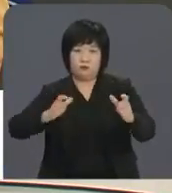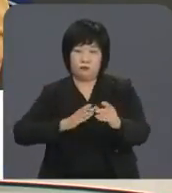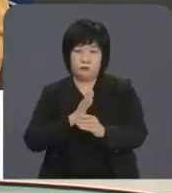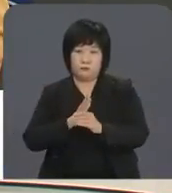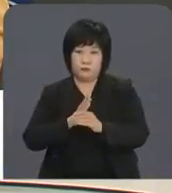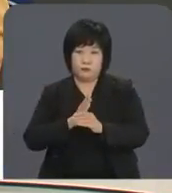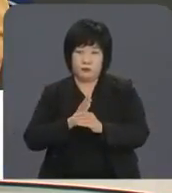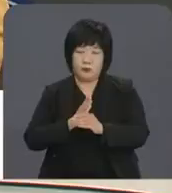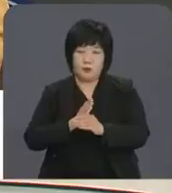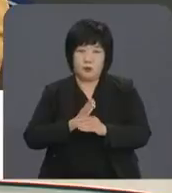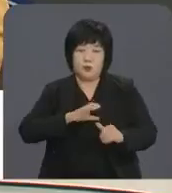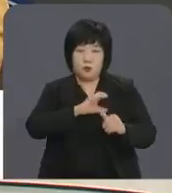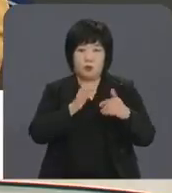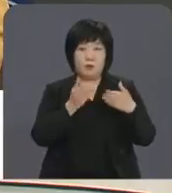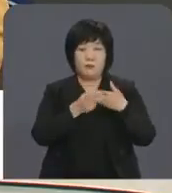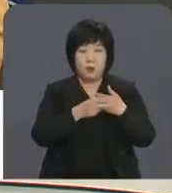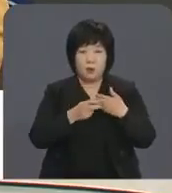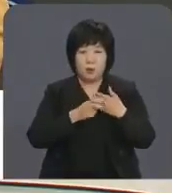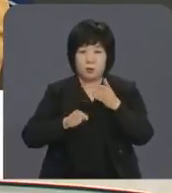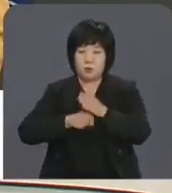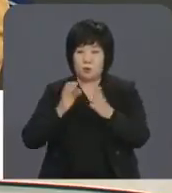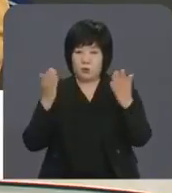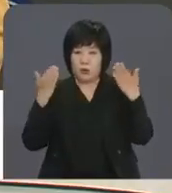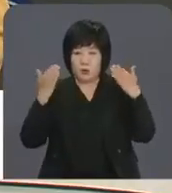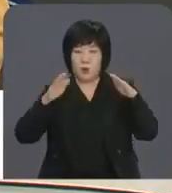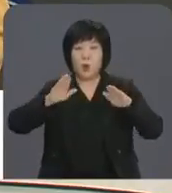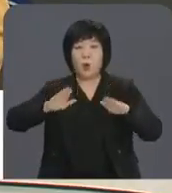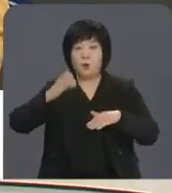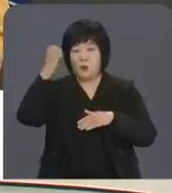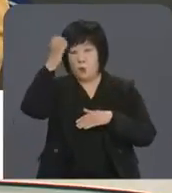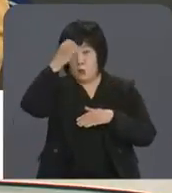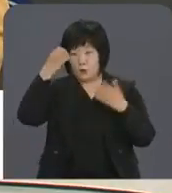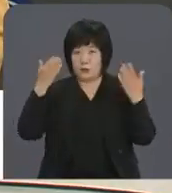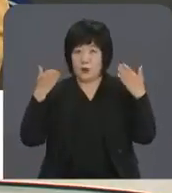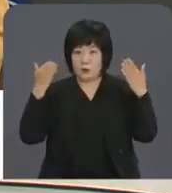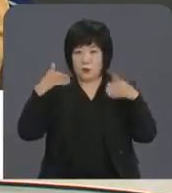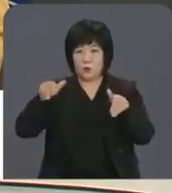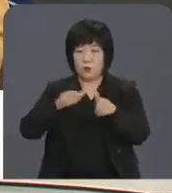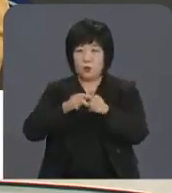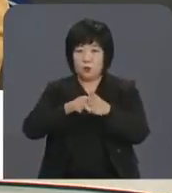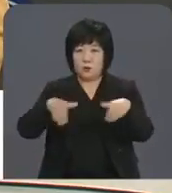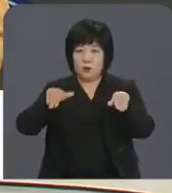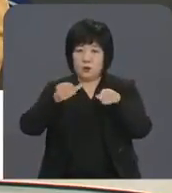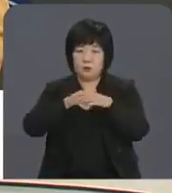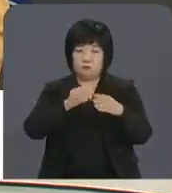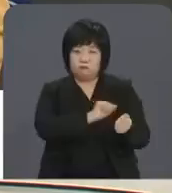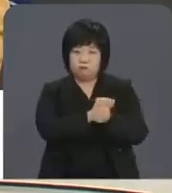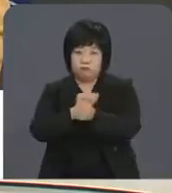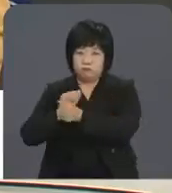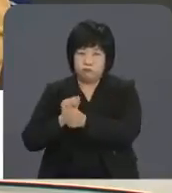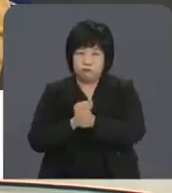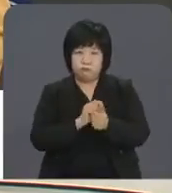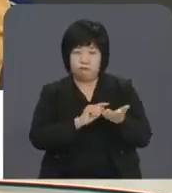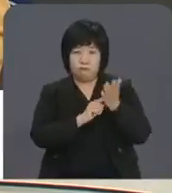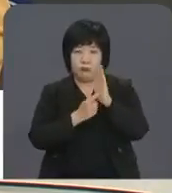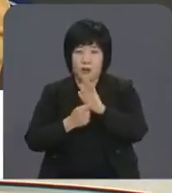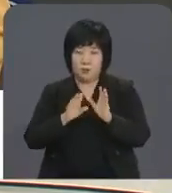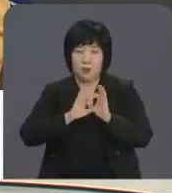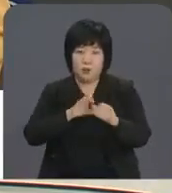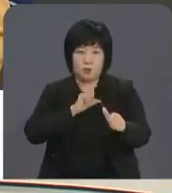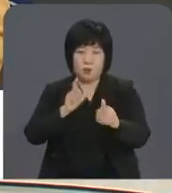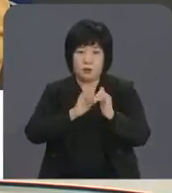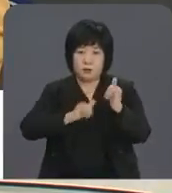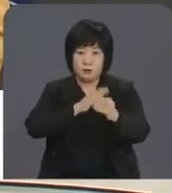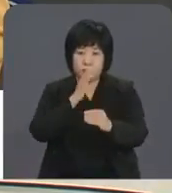요양 병원과 초등학교에 이어 오늘은 고등학교와 종교 시설에서 도 연소 의 감염이 나타나는데 특히 관련 확 텐